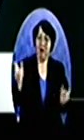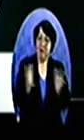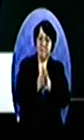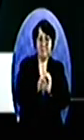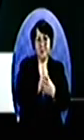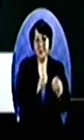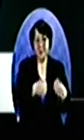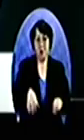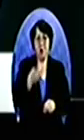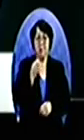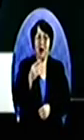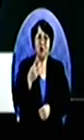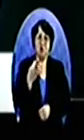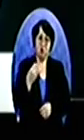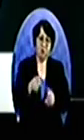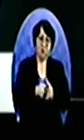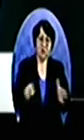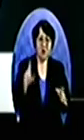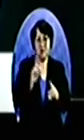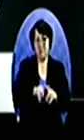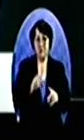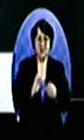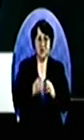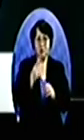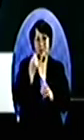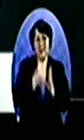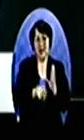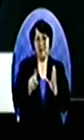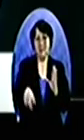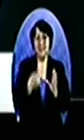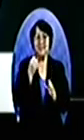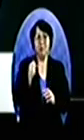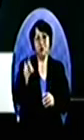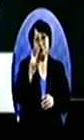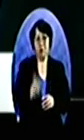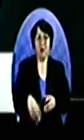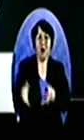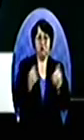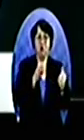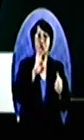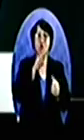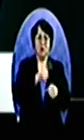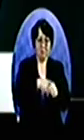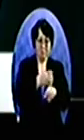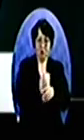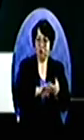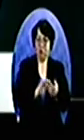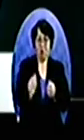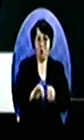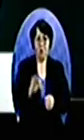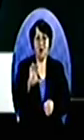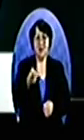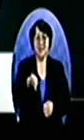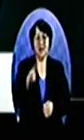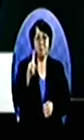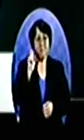он хүртэл хугацаанд хэд хэдэн удаа нэмэлт хийж 160.1 сая доллар авсан. Өөрөө хугацаанд төлөөгүй учраас Стандарт банк 2013 онд